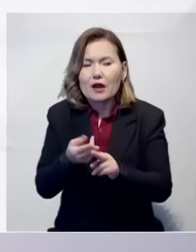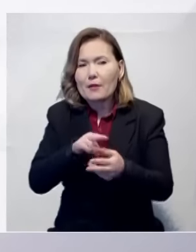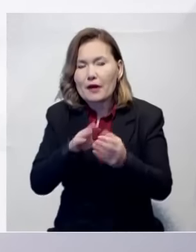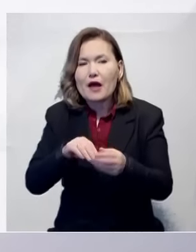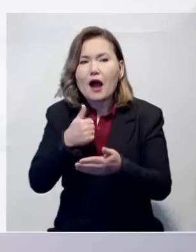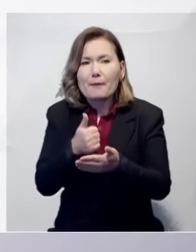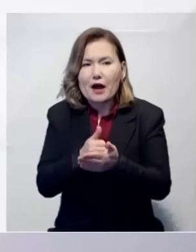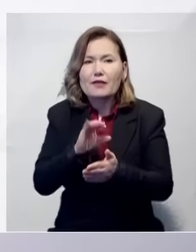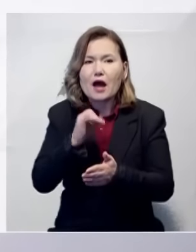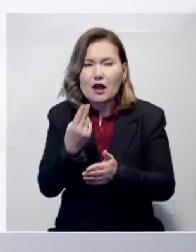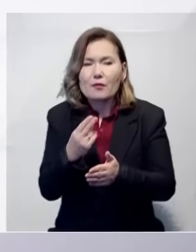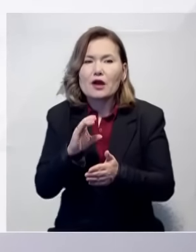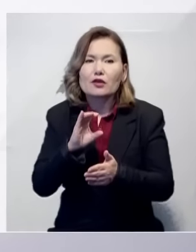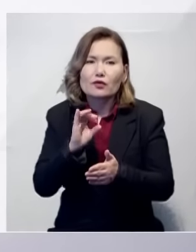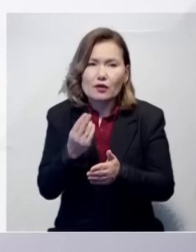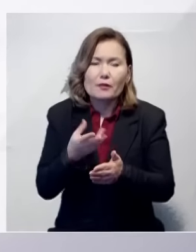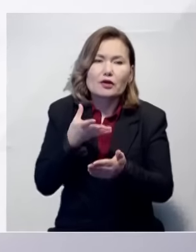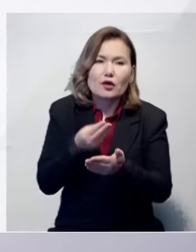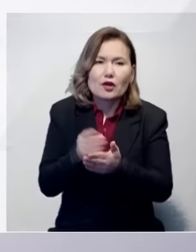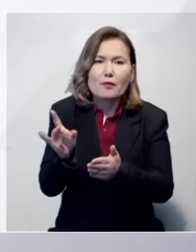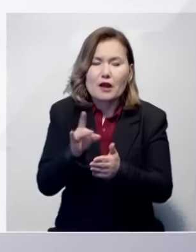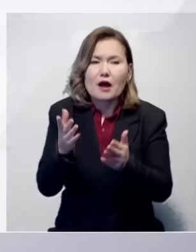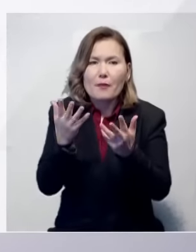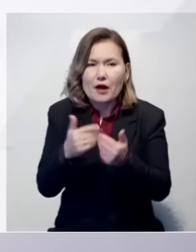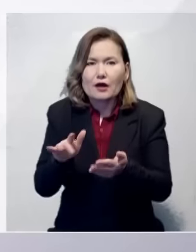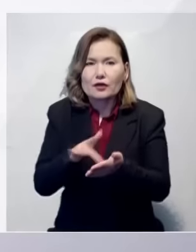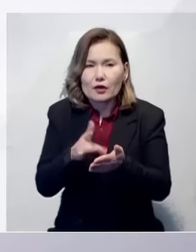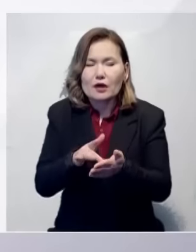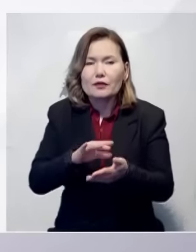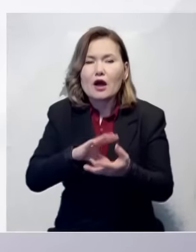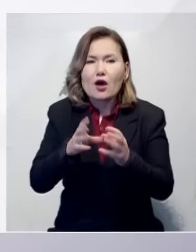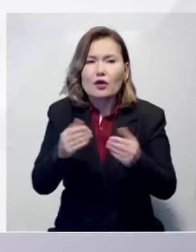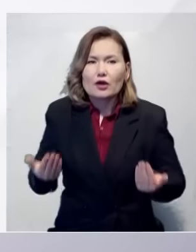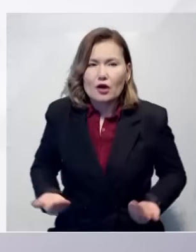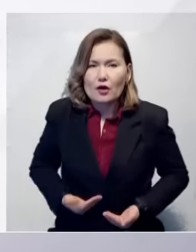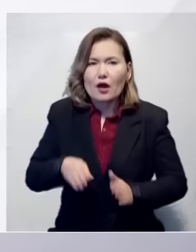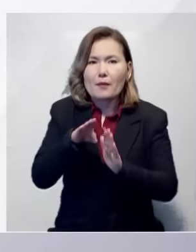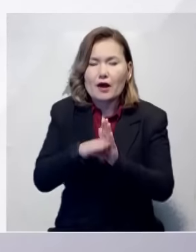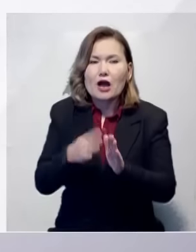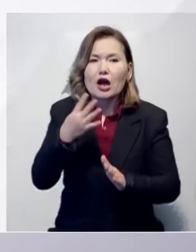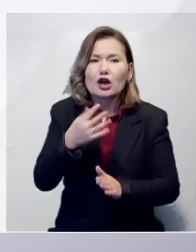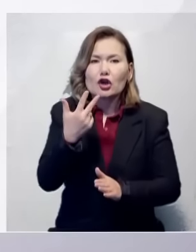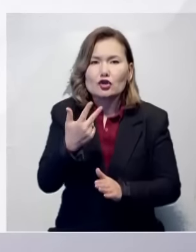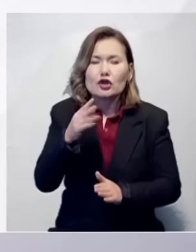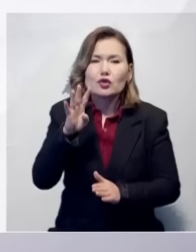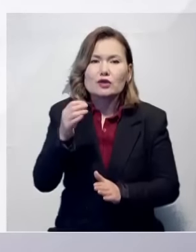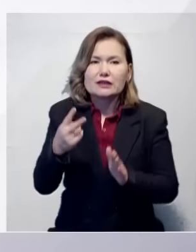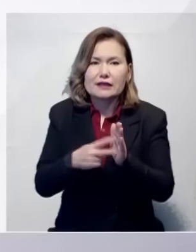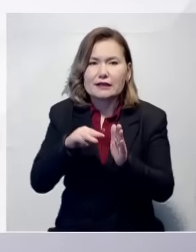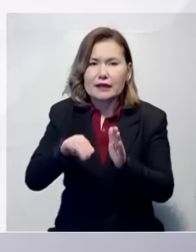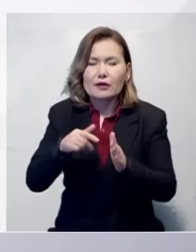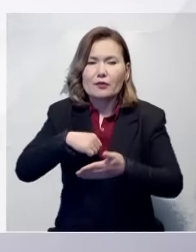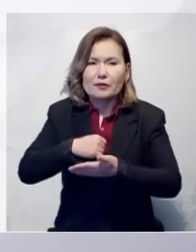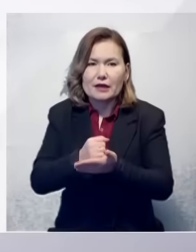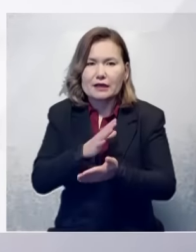бөлек, базалық әлеуметтік төлемдердің мөлшерін есептеуге арналған ең төменгі күнкөріс деңгейі 43407 теңге болып